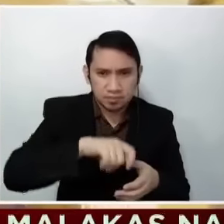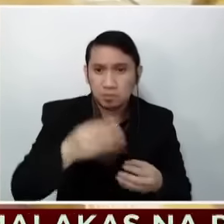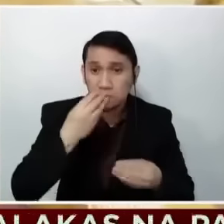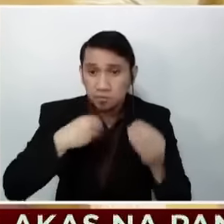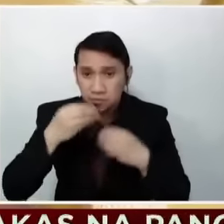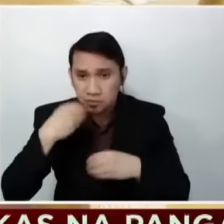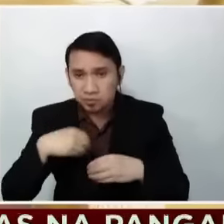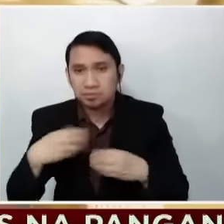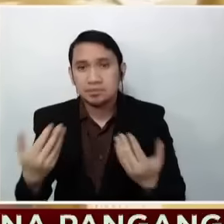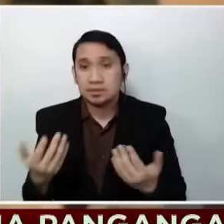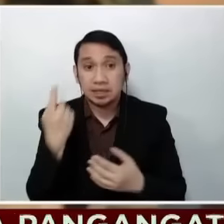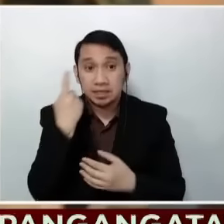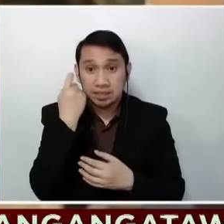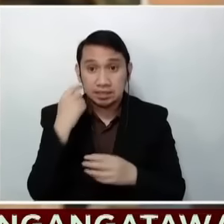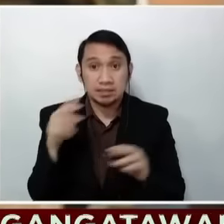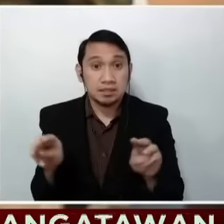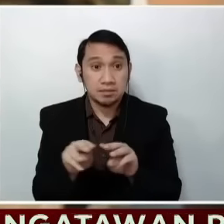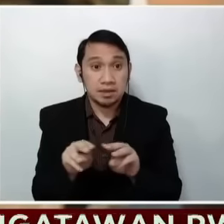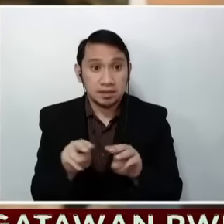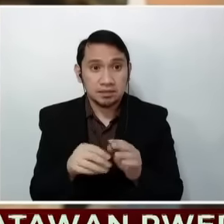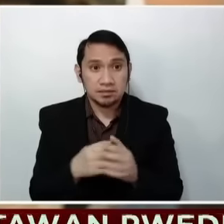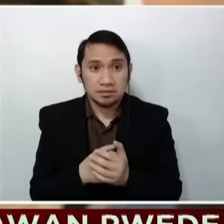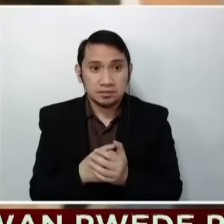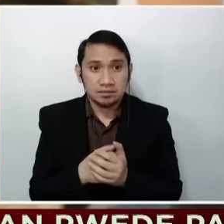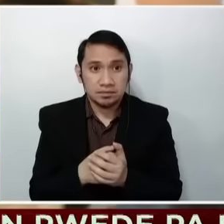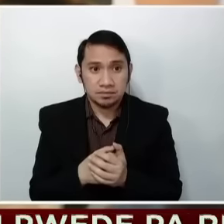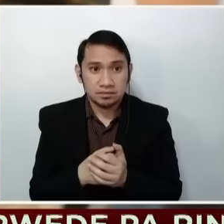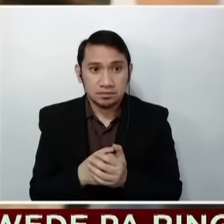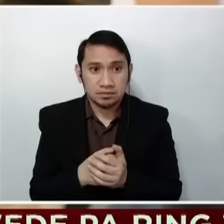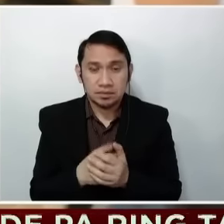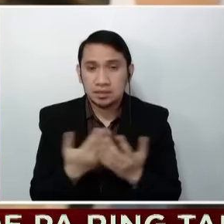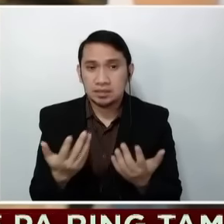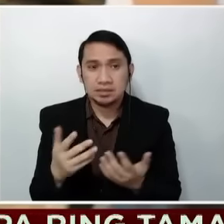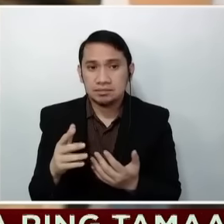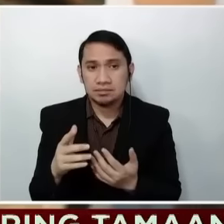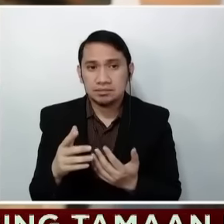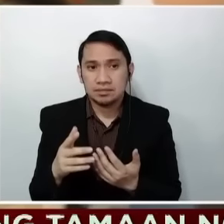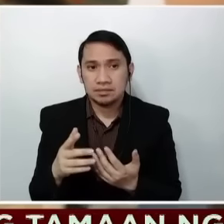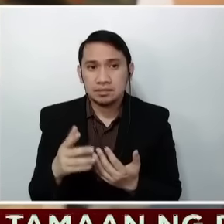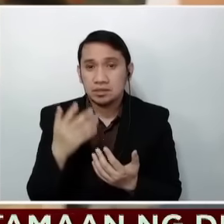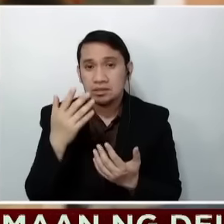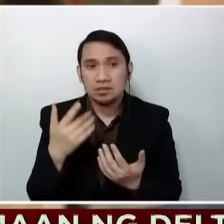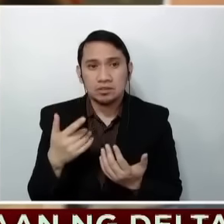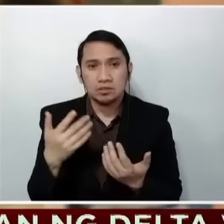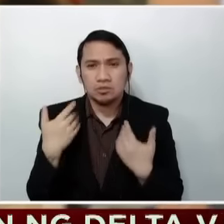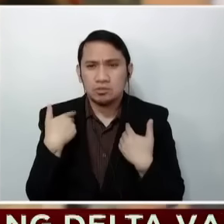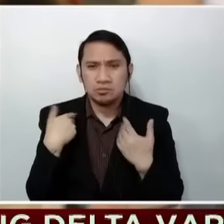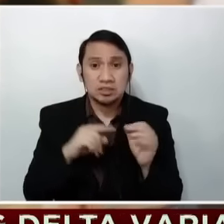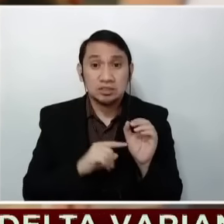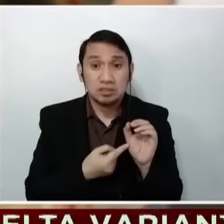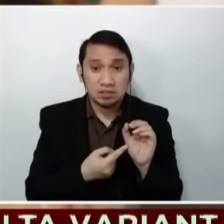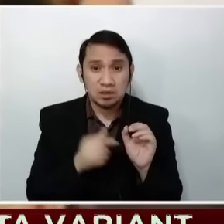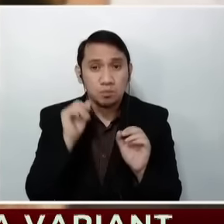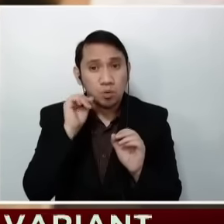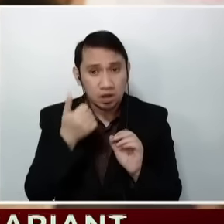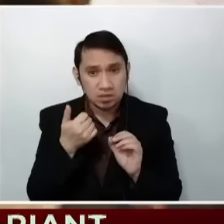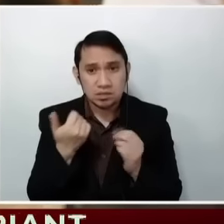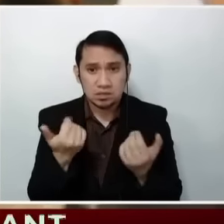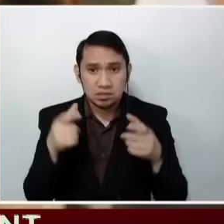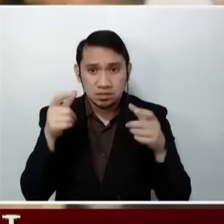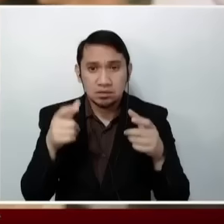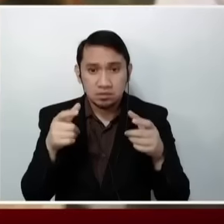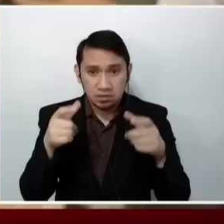sa Marikina kanina. Hindi naaabot kung may ayuda man kasi start na ng lockdown bukas. So hinahabol talaga ng community pantries